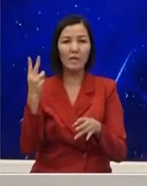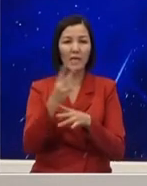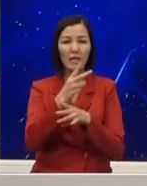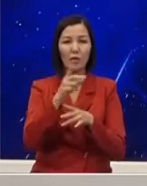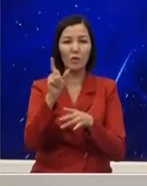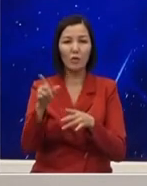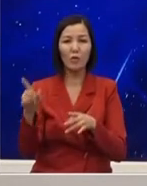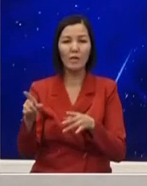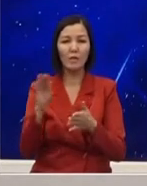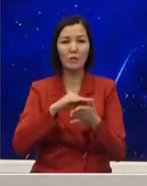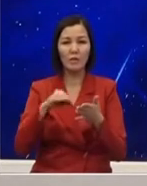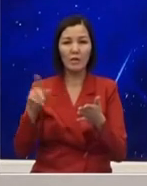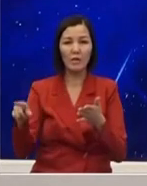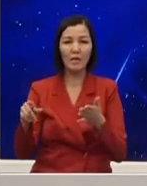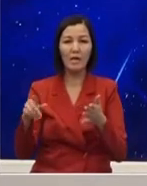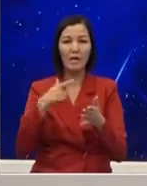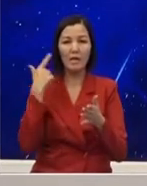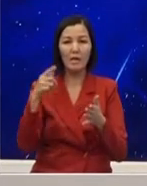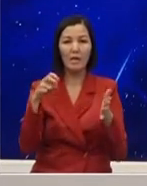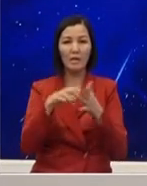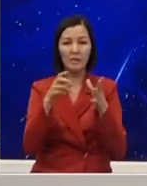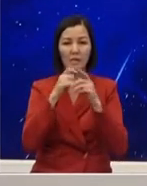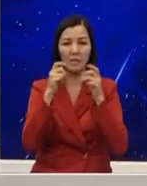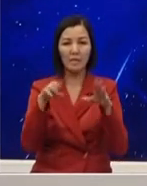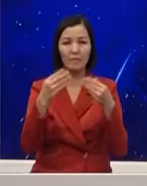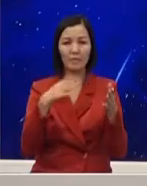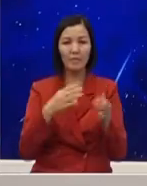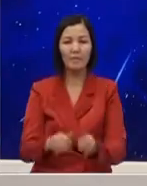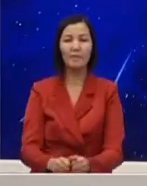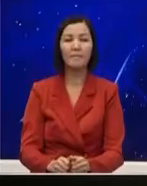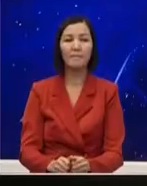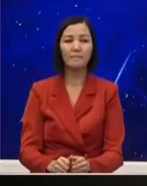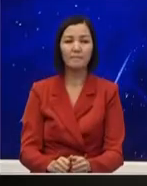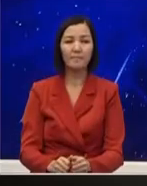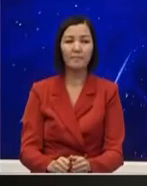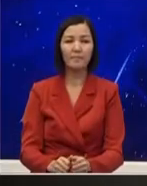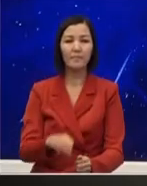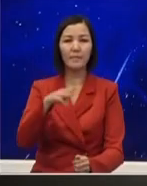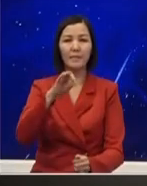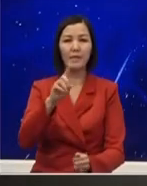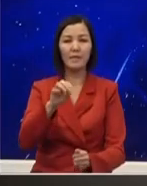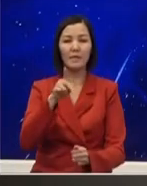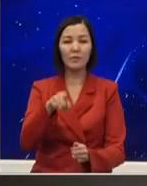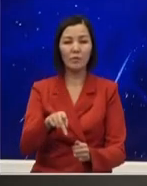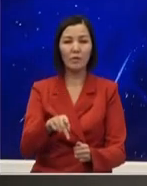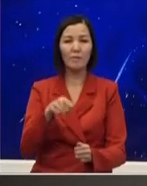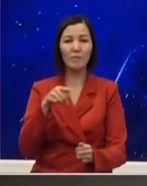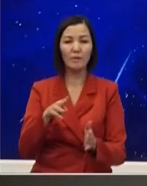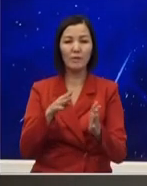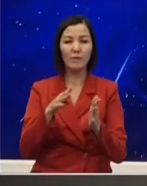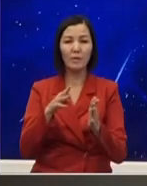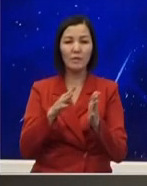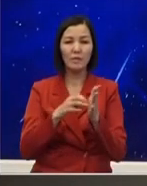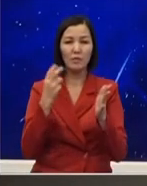суреттеген қаламгерлерге алғыс хаттар мен қаржылай сыйлықтар табысталды. Тезек Төре 1820-1879